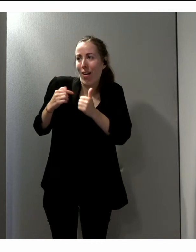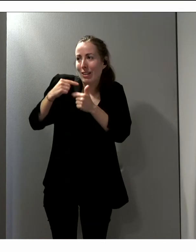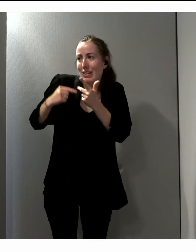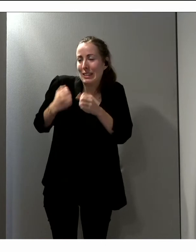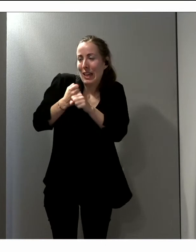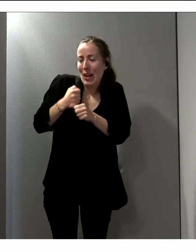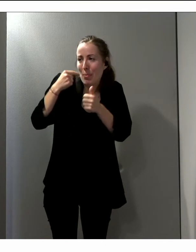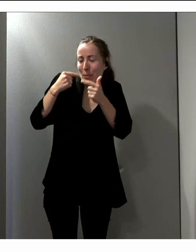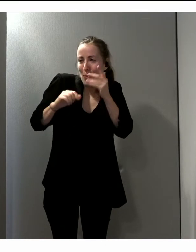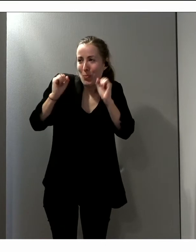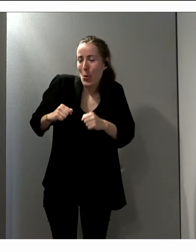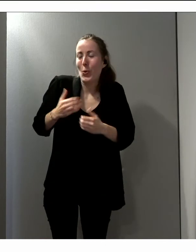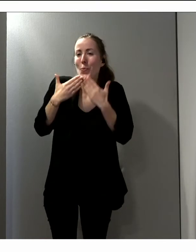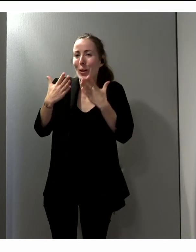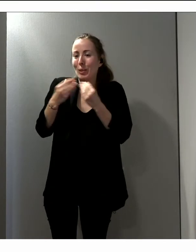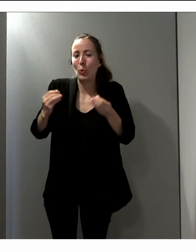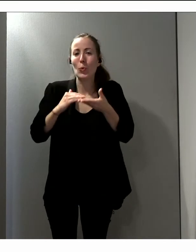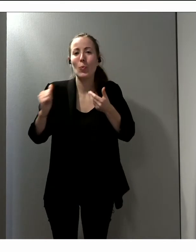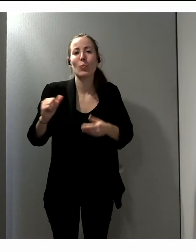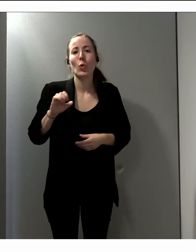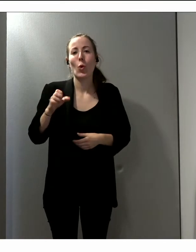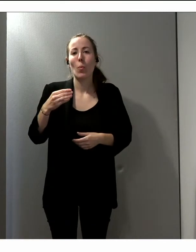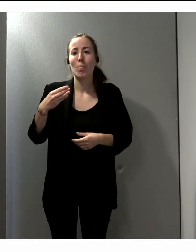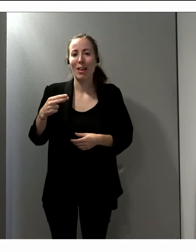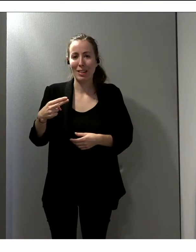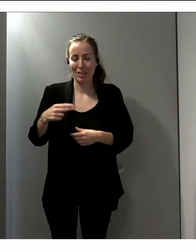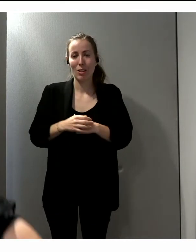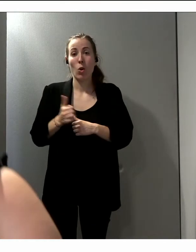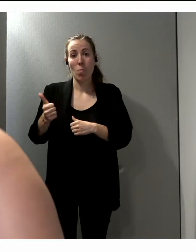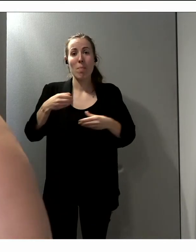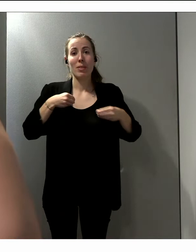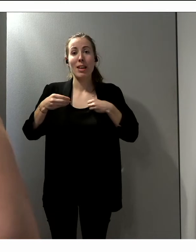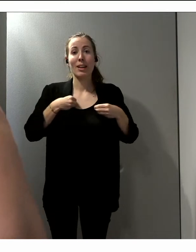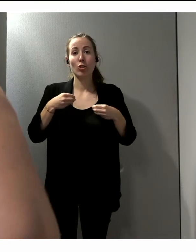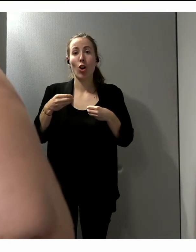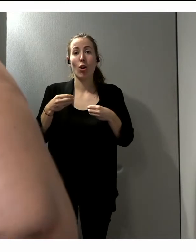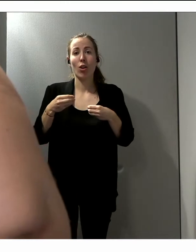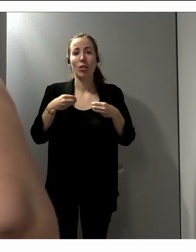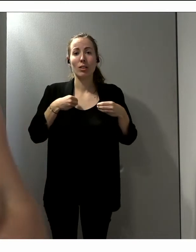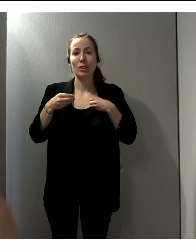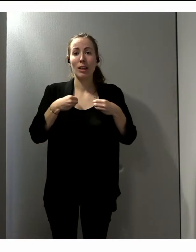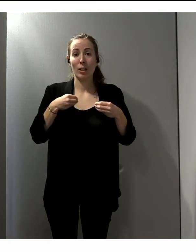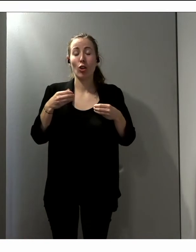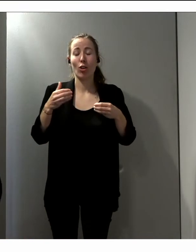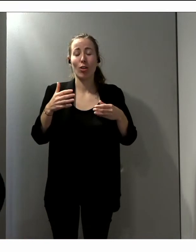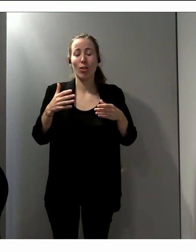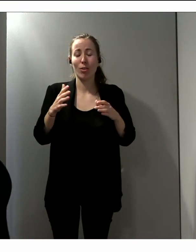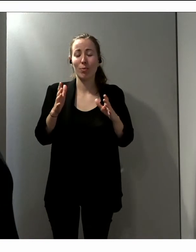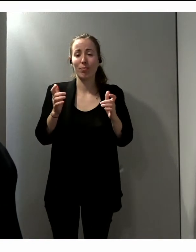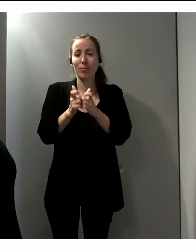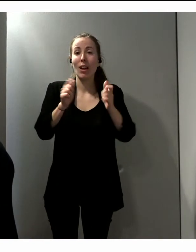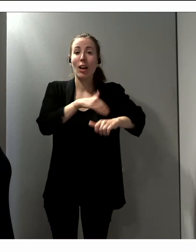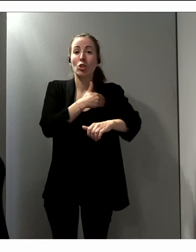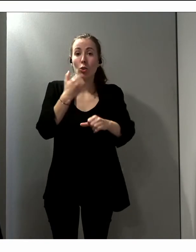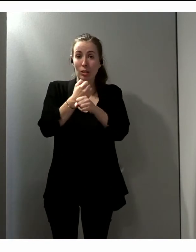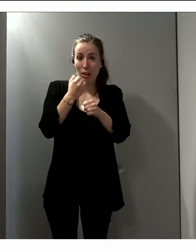travail. Nous allons maintenant passer la parole à Monsieur Heumann, qui est directeur de l'Agence du travail d'intérêt général et de